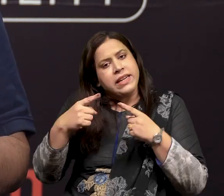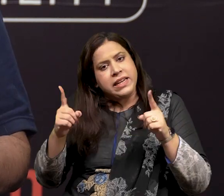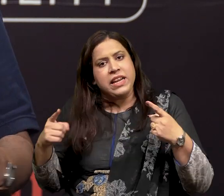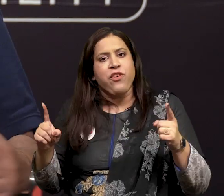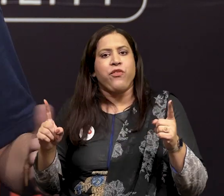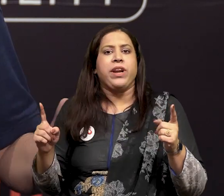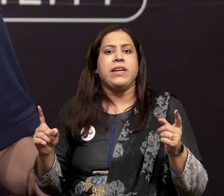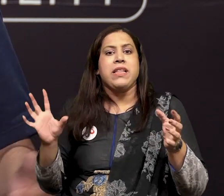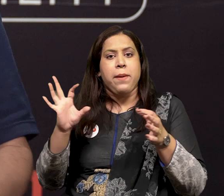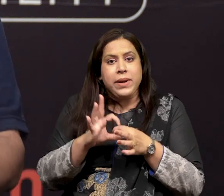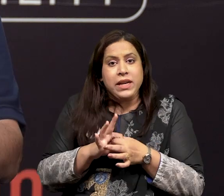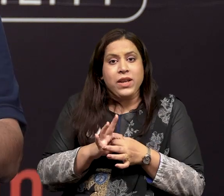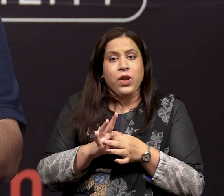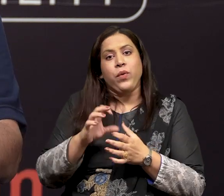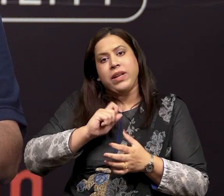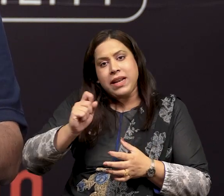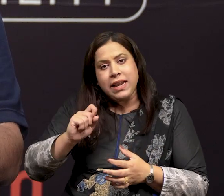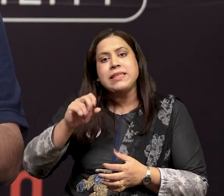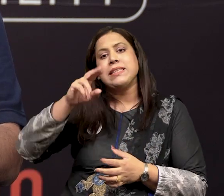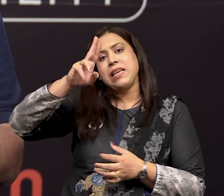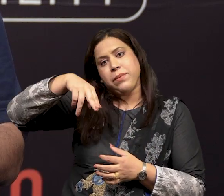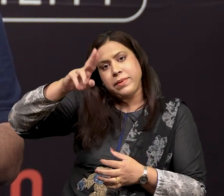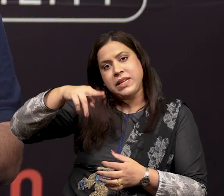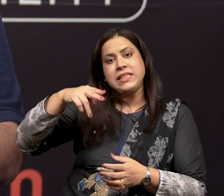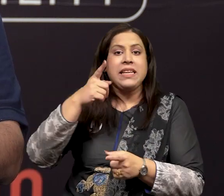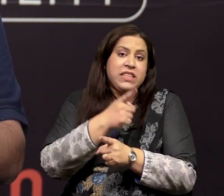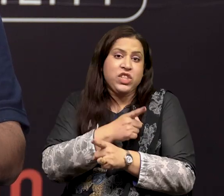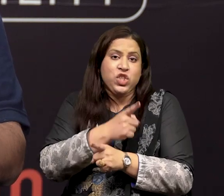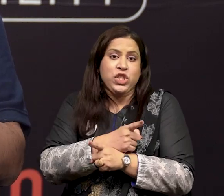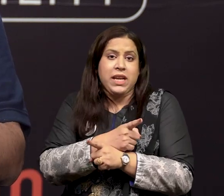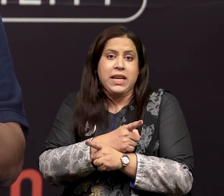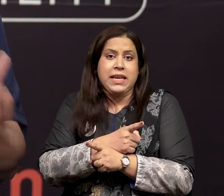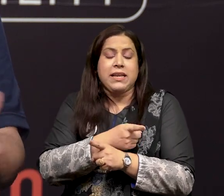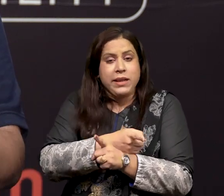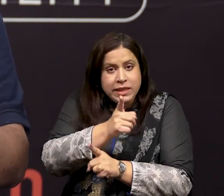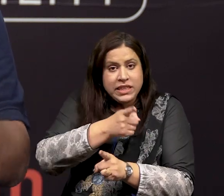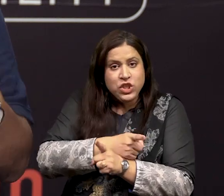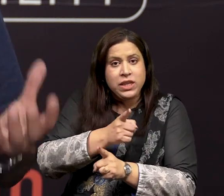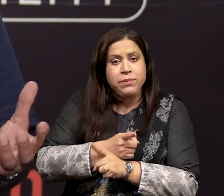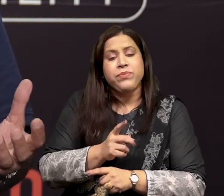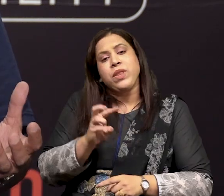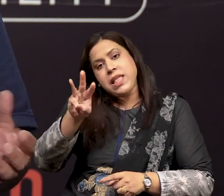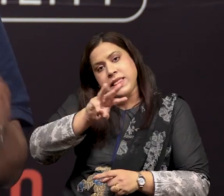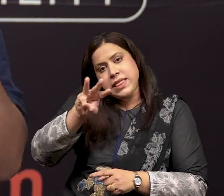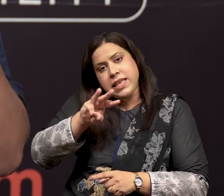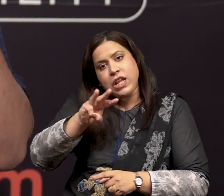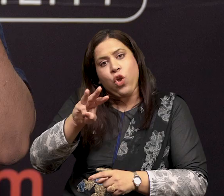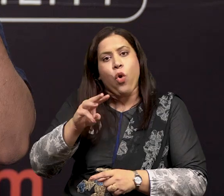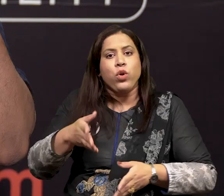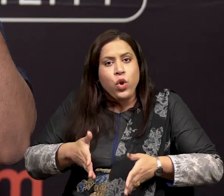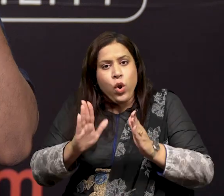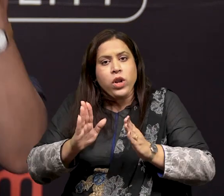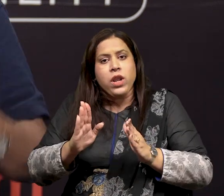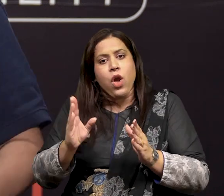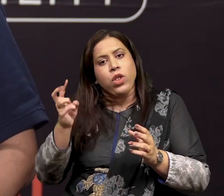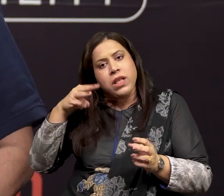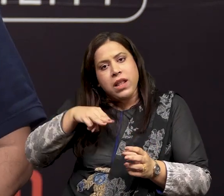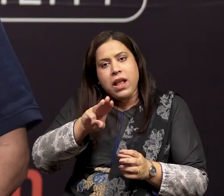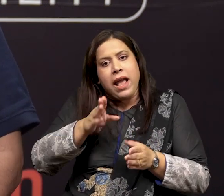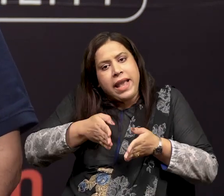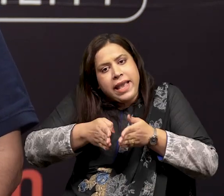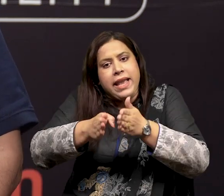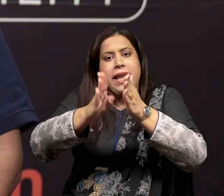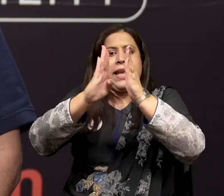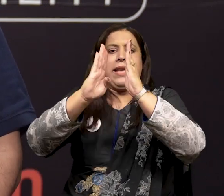हैं वो एक ही तरफ जाते हैं कि हाउ, विच इज़ लाइक आर्ट, राइटिंग